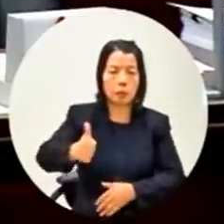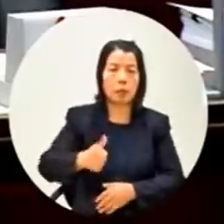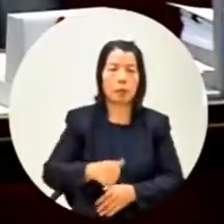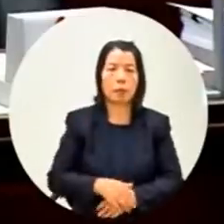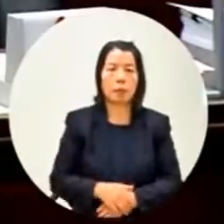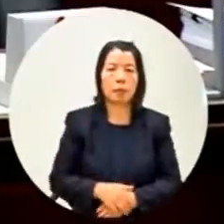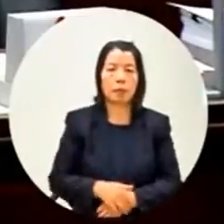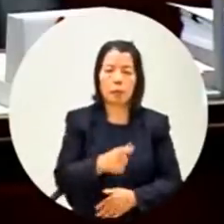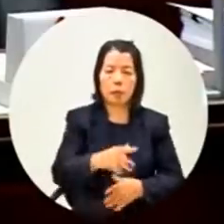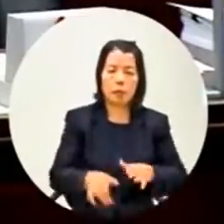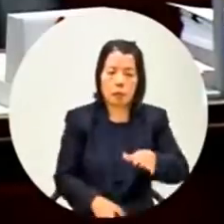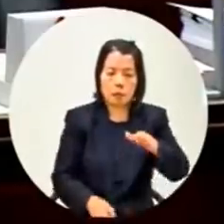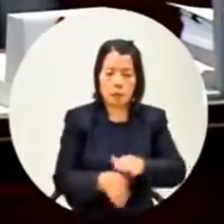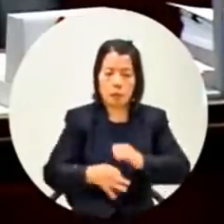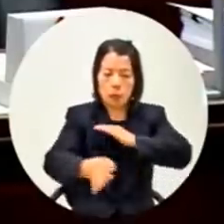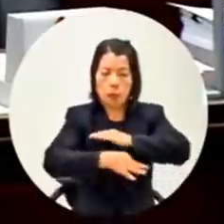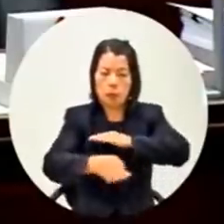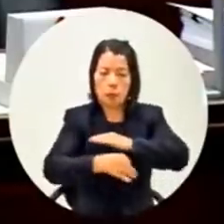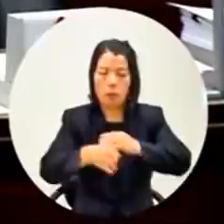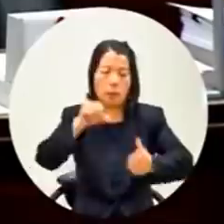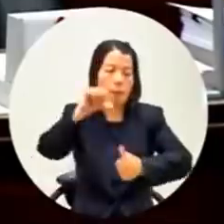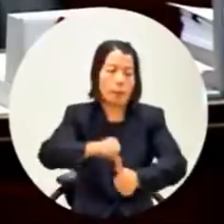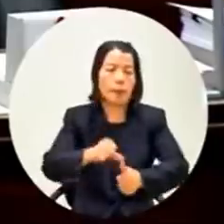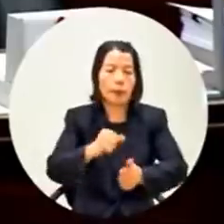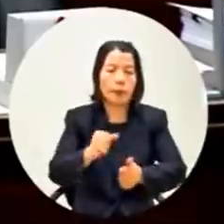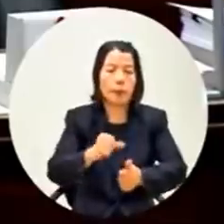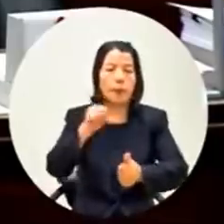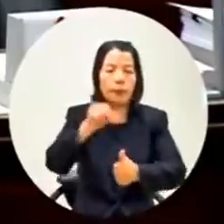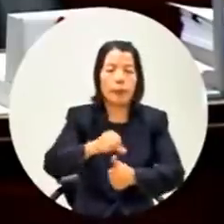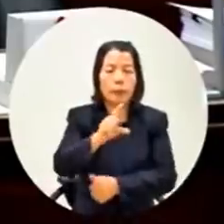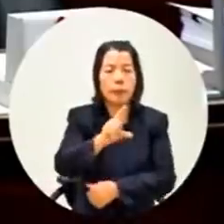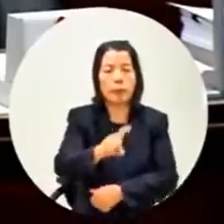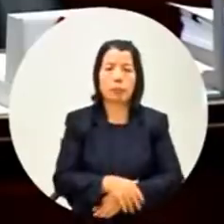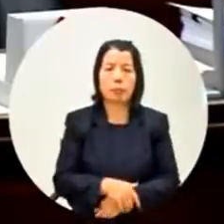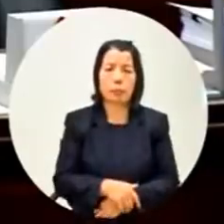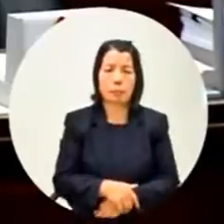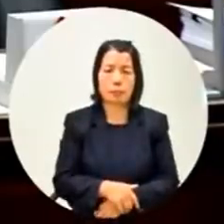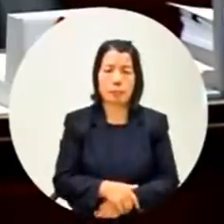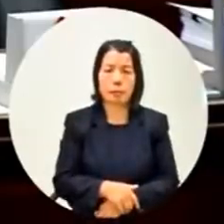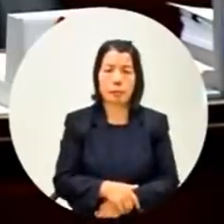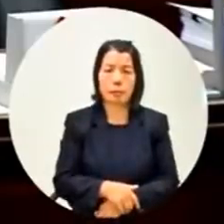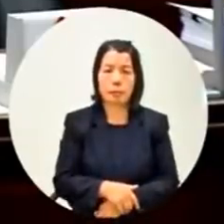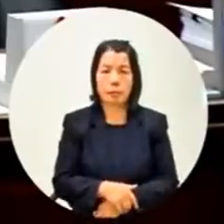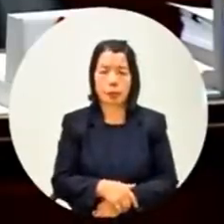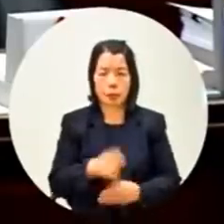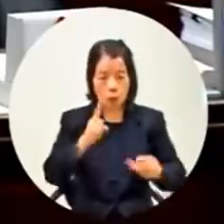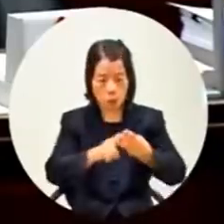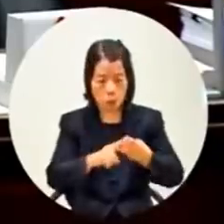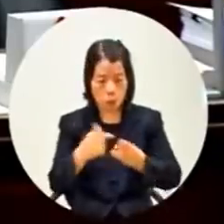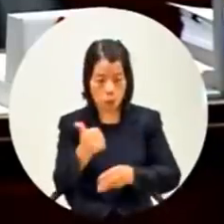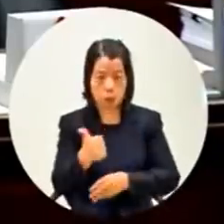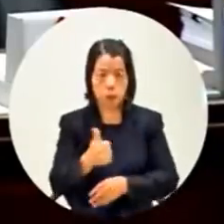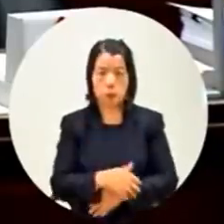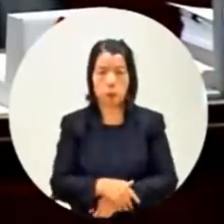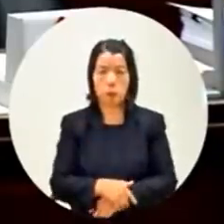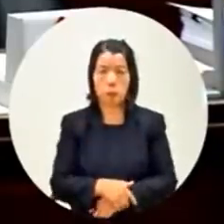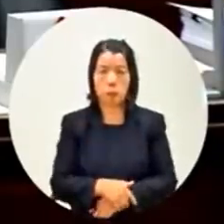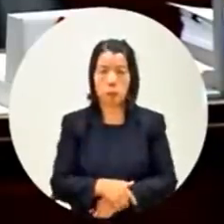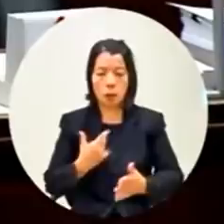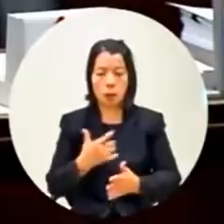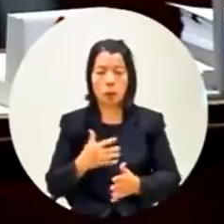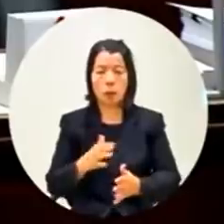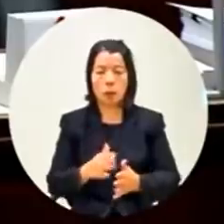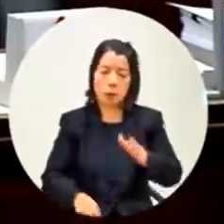然贪污被判11年，你也相信他啊？那到底王端仁的清